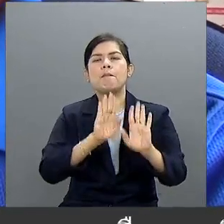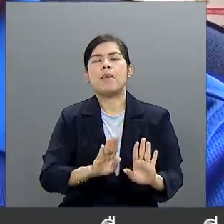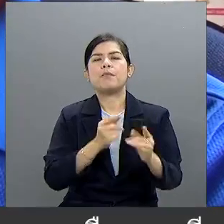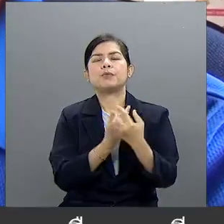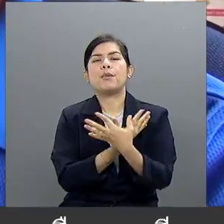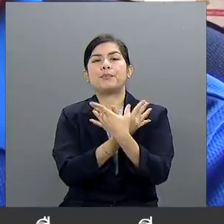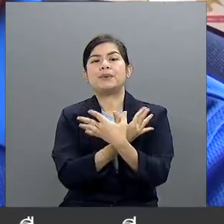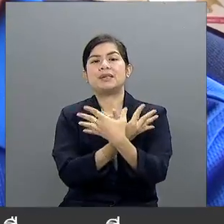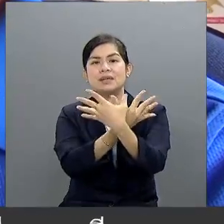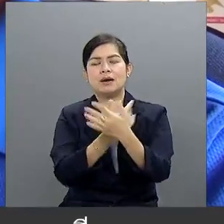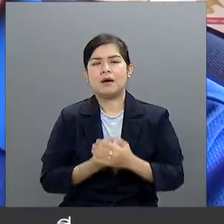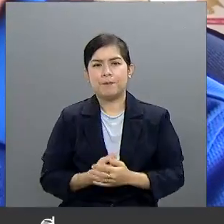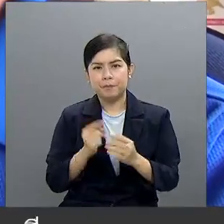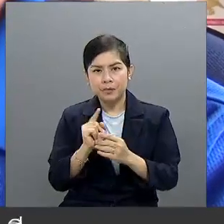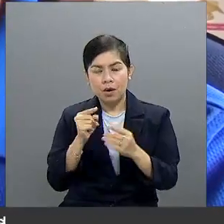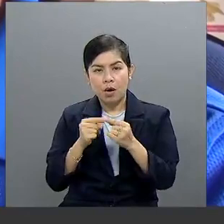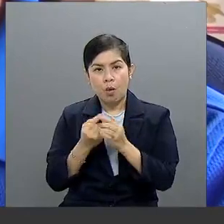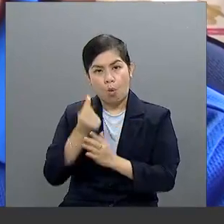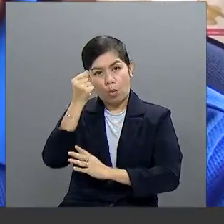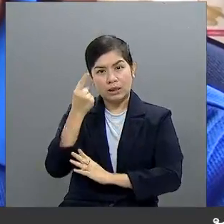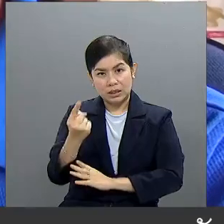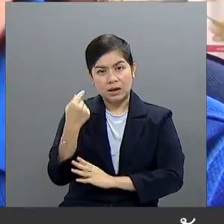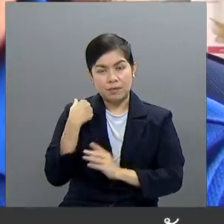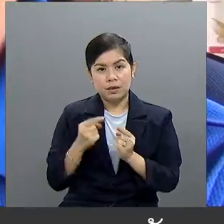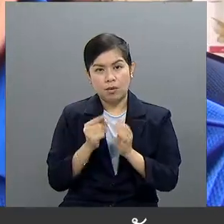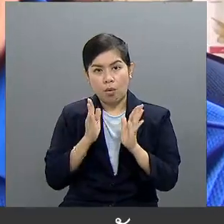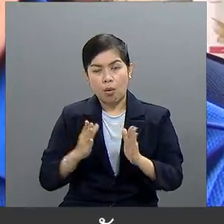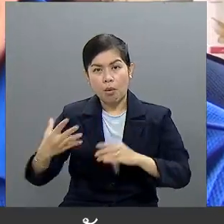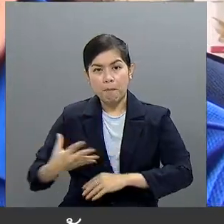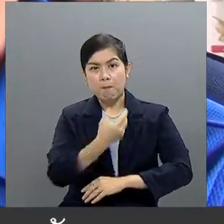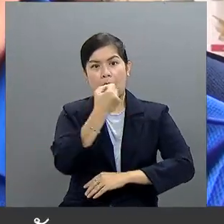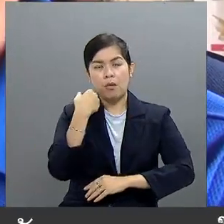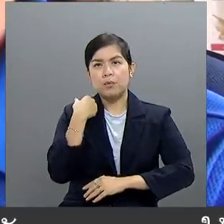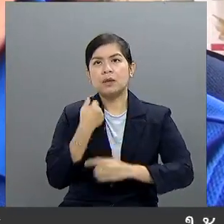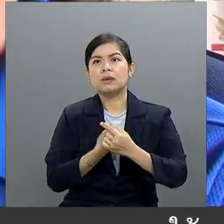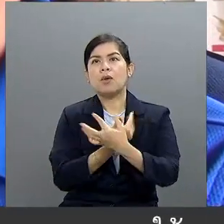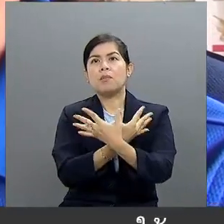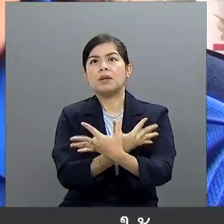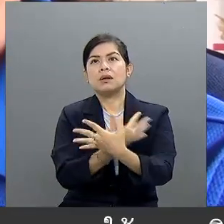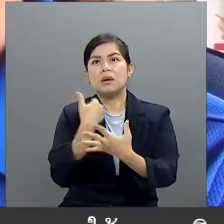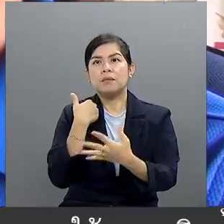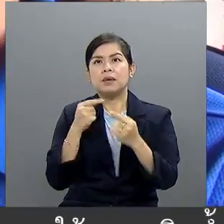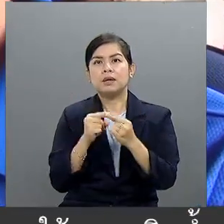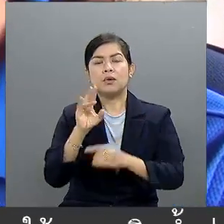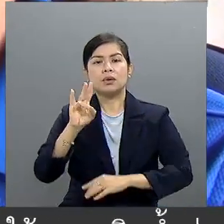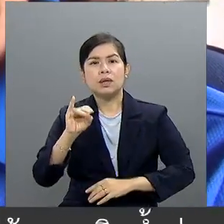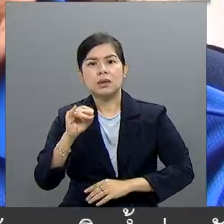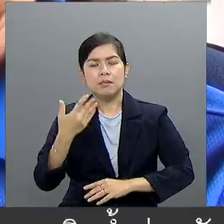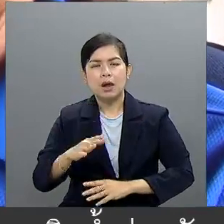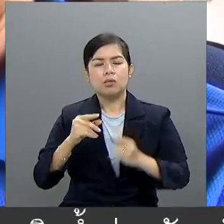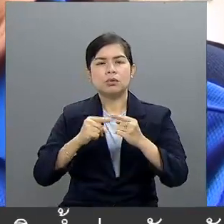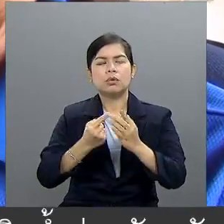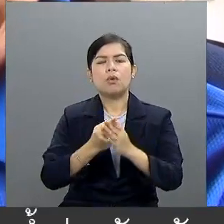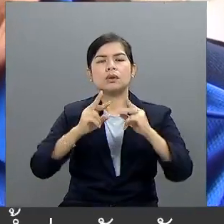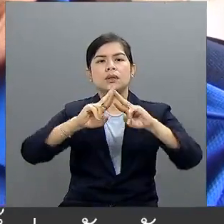ผีเสื้อตัวเล็กไปหมดเลยประมาณ70ตัวก็เลยทำให้บูธว่างบูธว่างคราวนี้กลัวจะมีปัญหาเรื่องบูธก็เลยมีข้างๆ